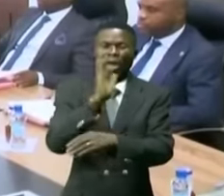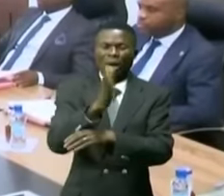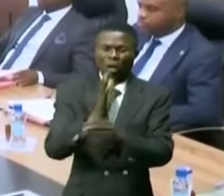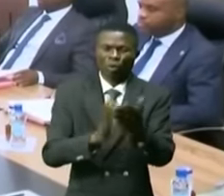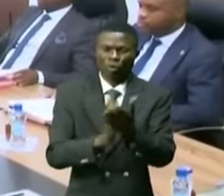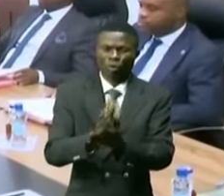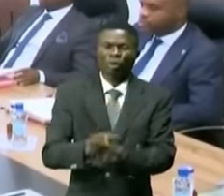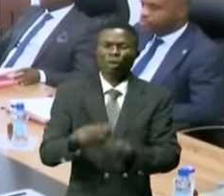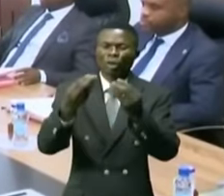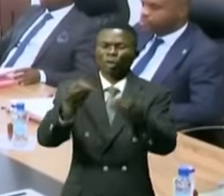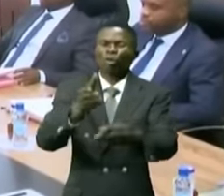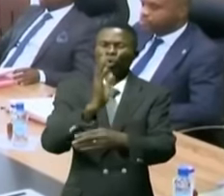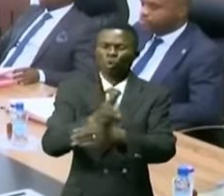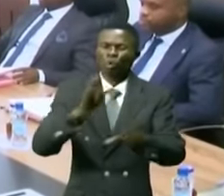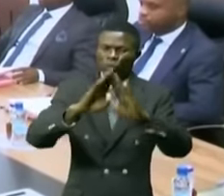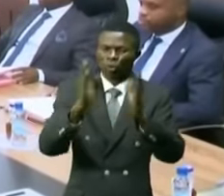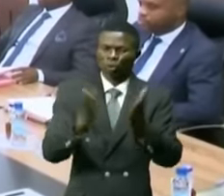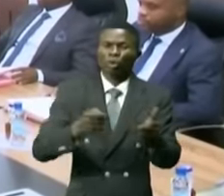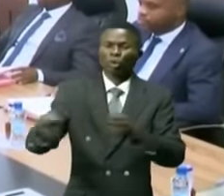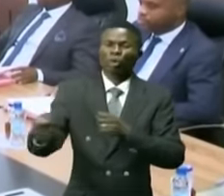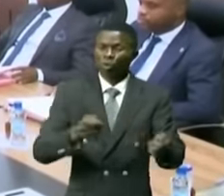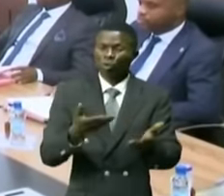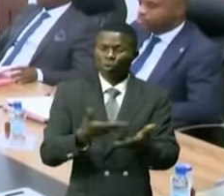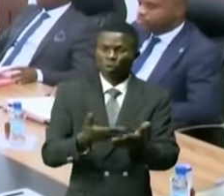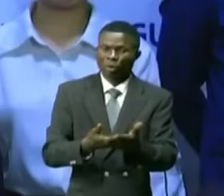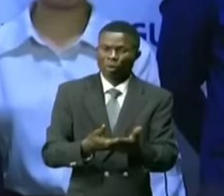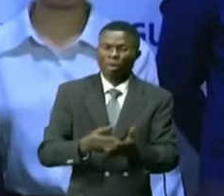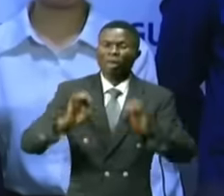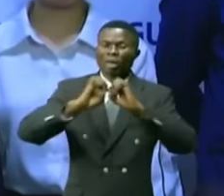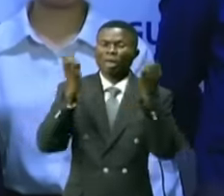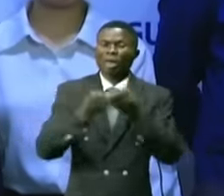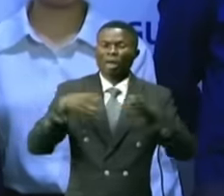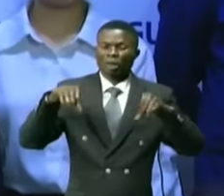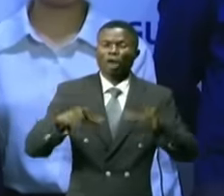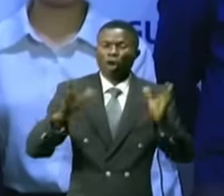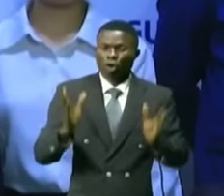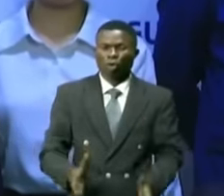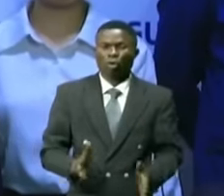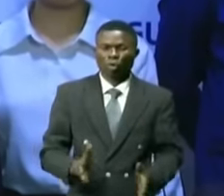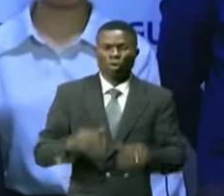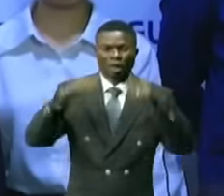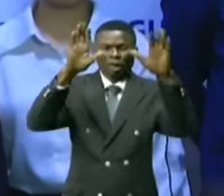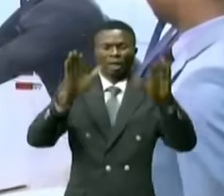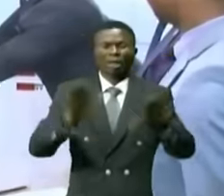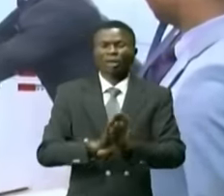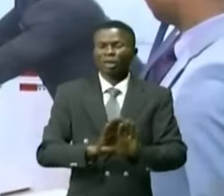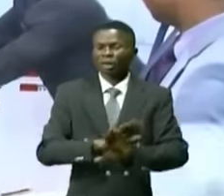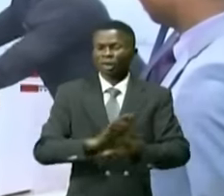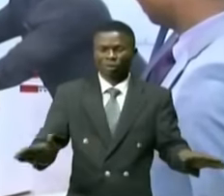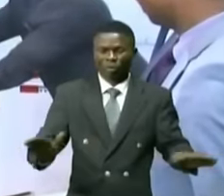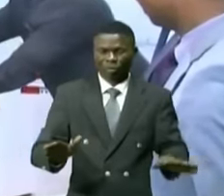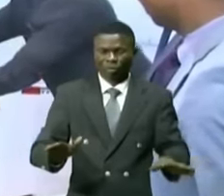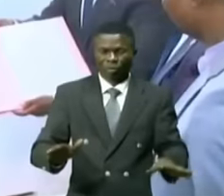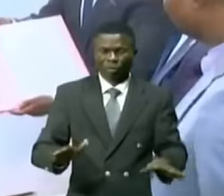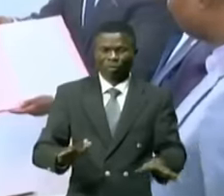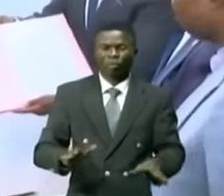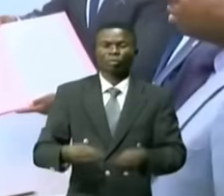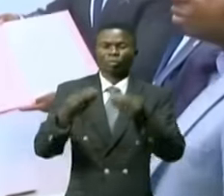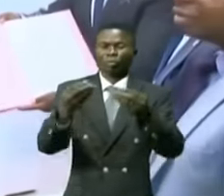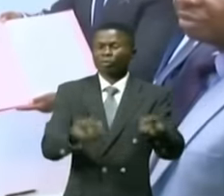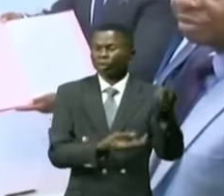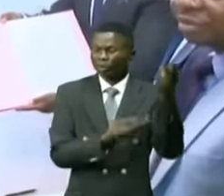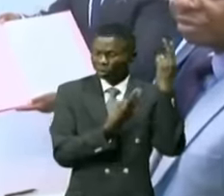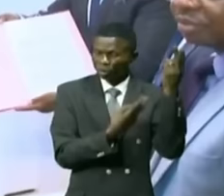donner, confier tous les marchés de sous-traitance aux entreprises à capitaux majoritairement congolais. Ramener la primauté des marchés de